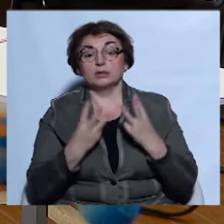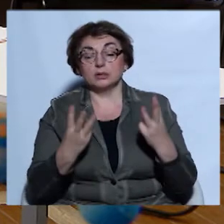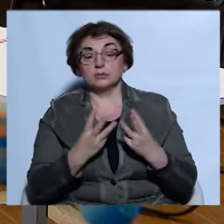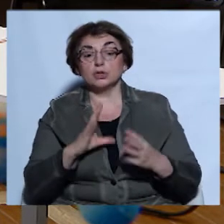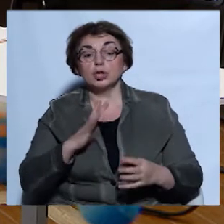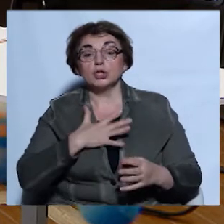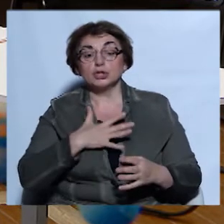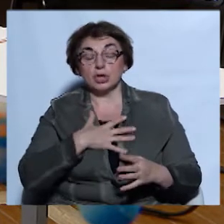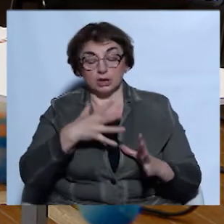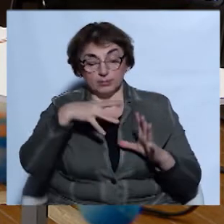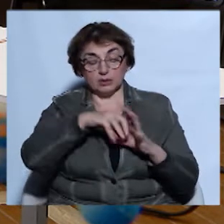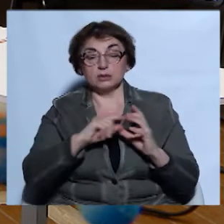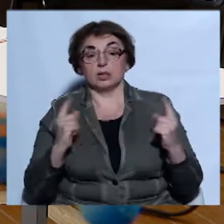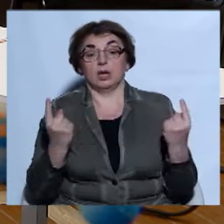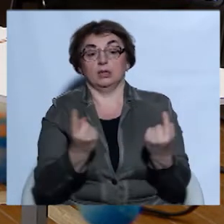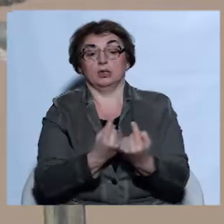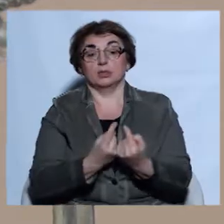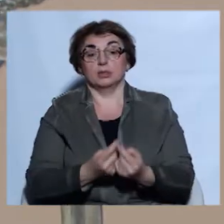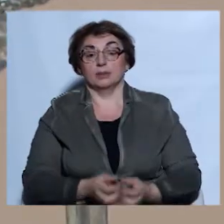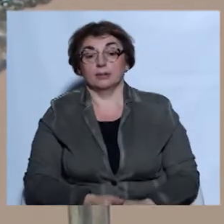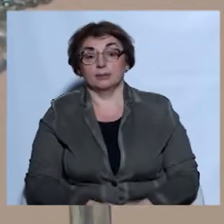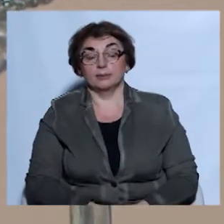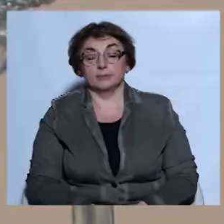იწვის ჟანგვადის არეში.